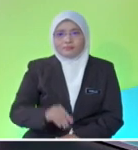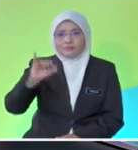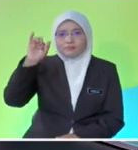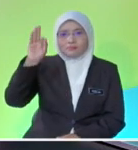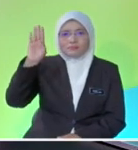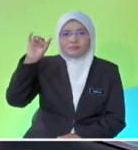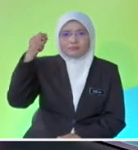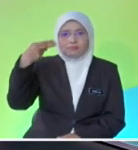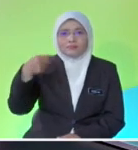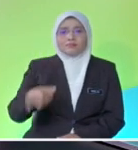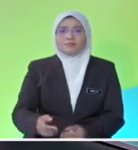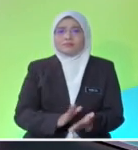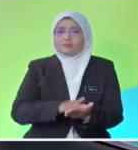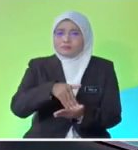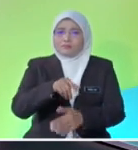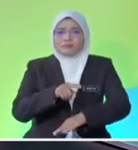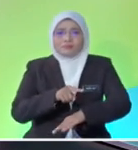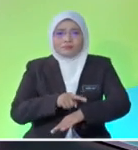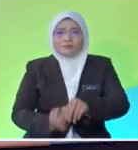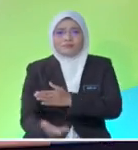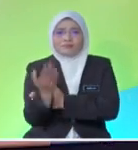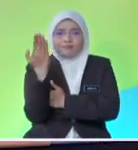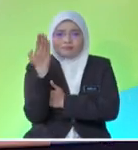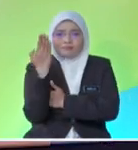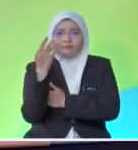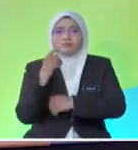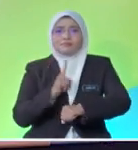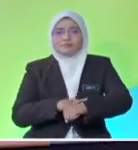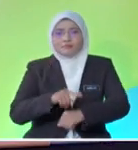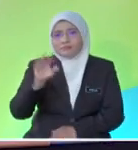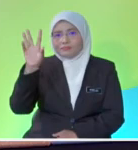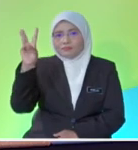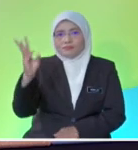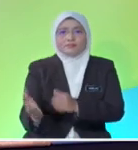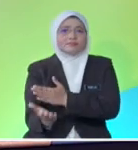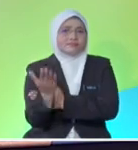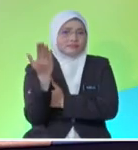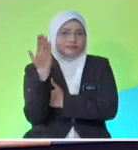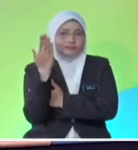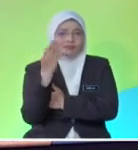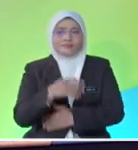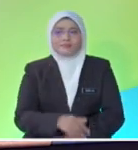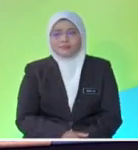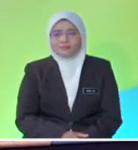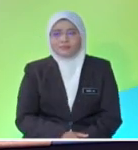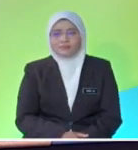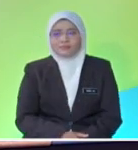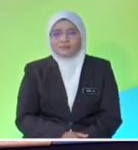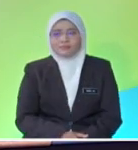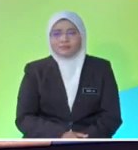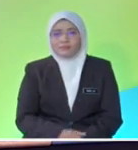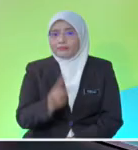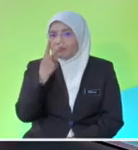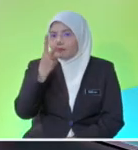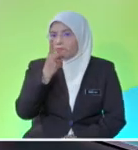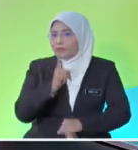pagi ni. Ngantuk pukul lagi. 6 pagi. Saya nak tunjukkan. Jom Nisa, pukul 6 pagi.